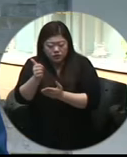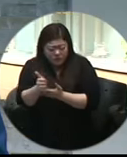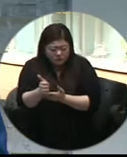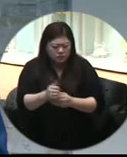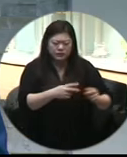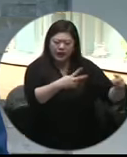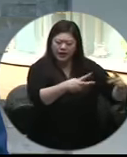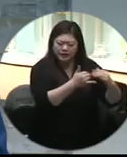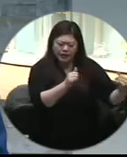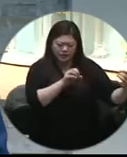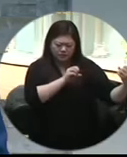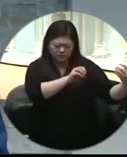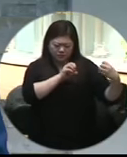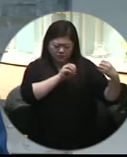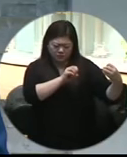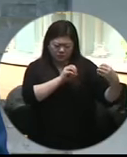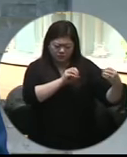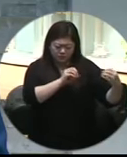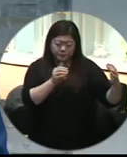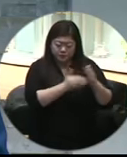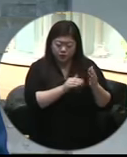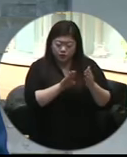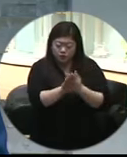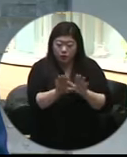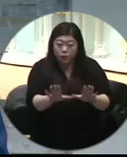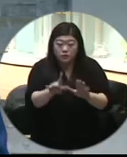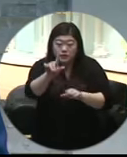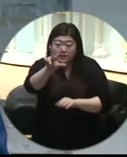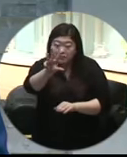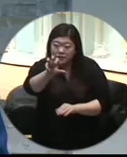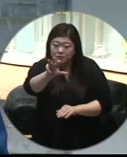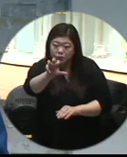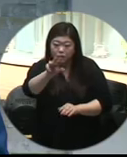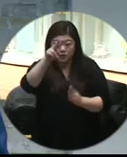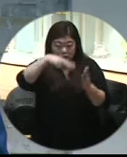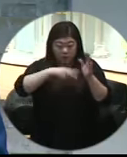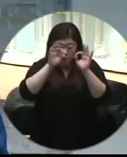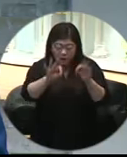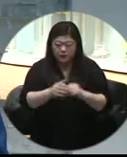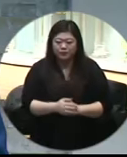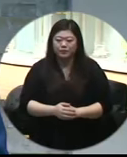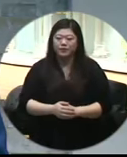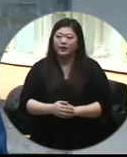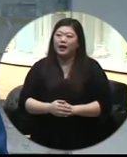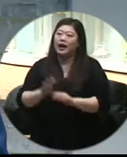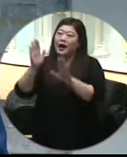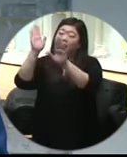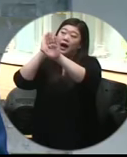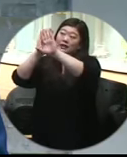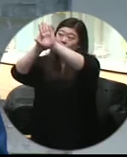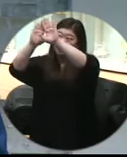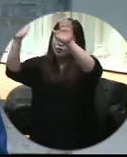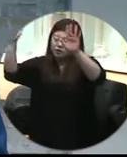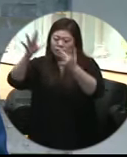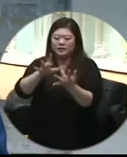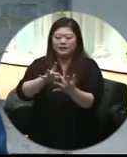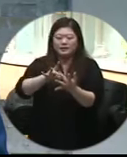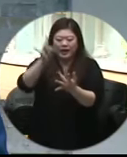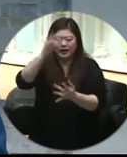대화를 하시고 본문 35절에 보면 하늘로부터 이는 나의 아들 곧 택함을 받은 자니